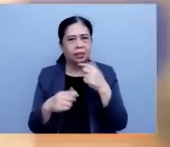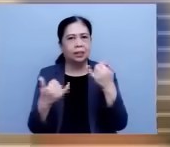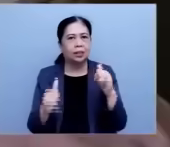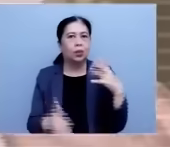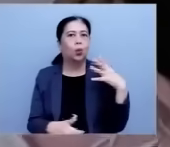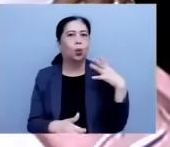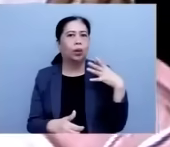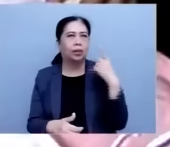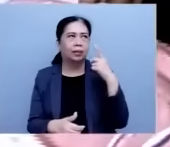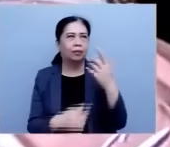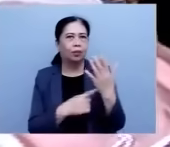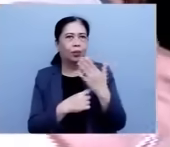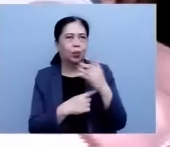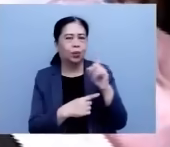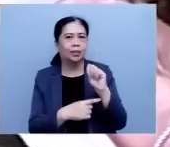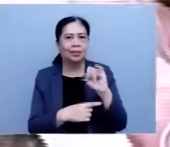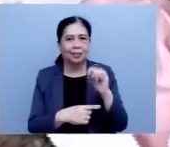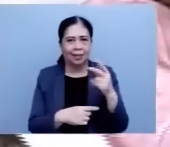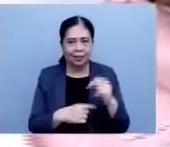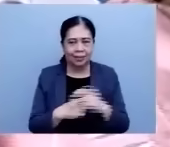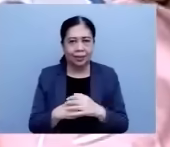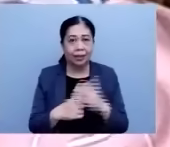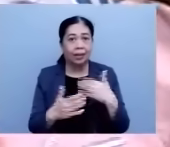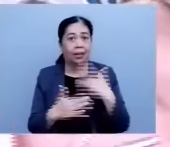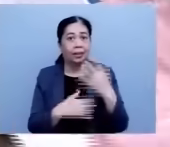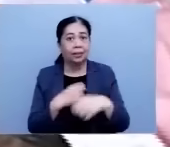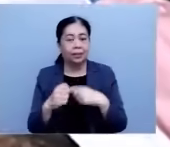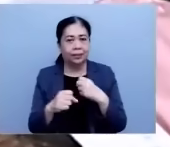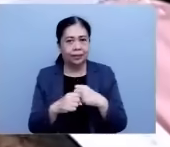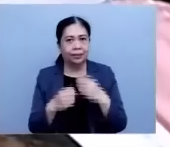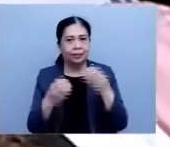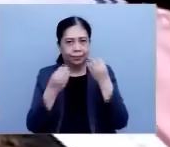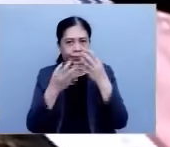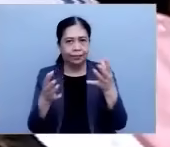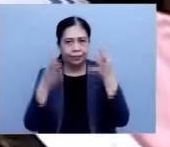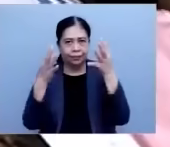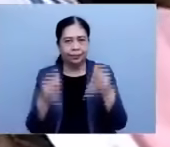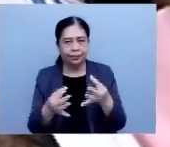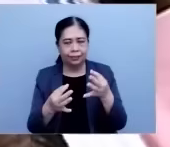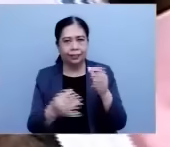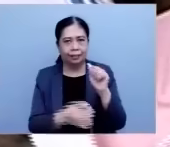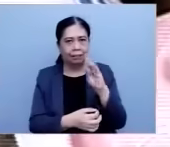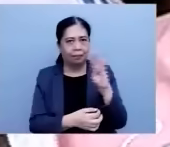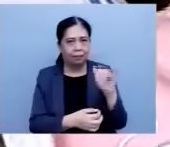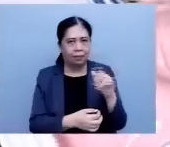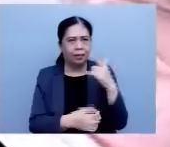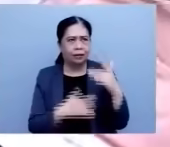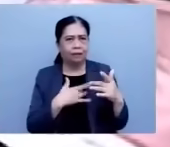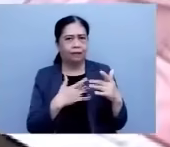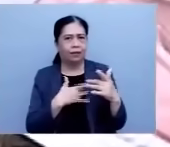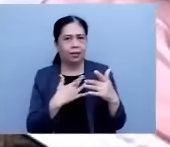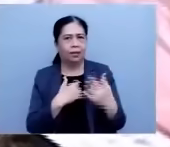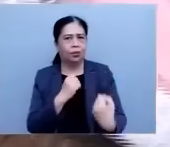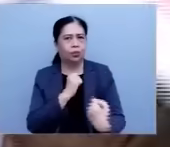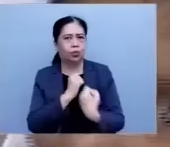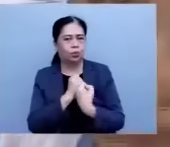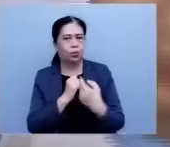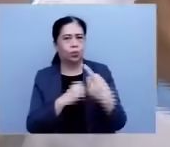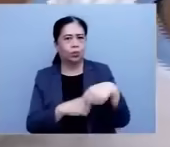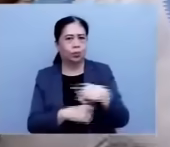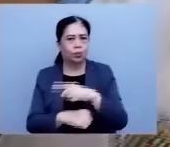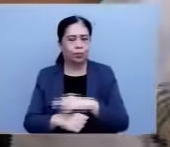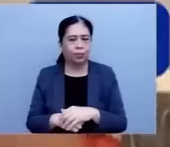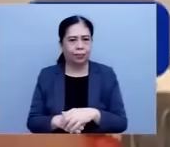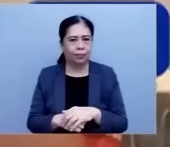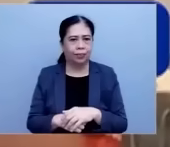for a sign. Sa susunod na taon, maglalabas ng desisyon si Binay, lalo't ramdam daw niya ang suporta.